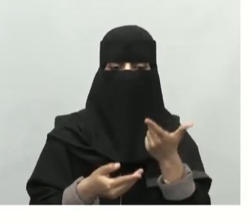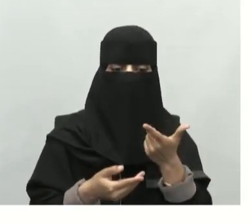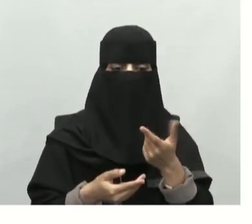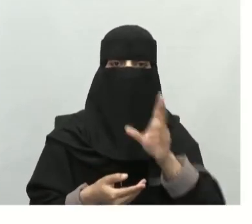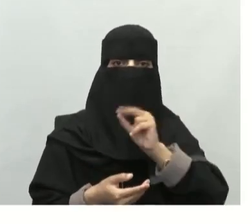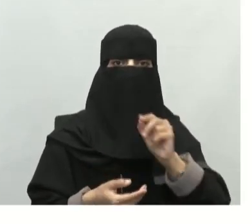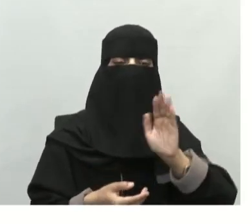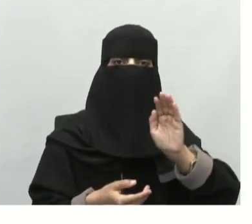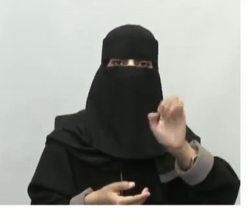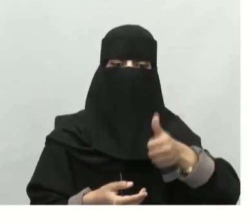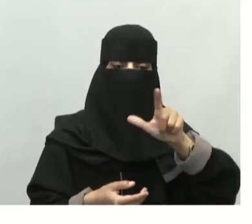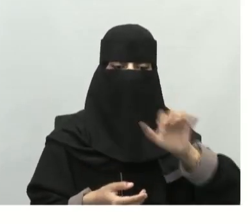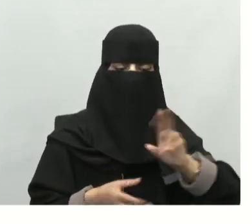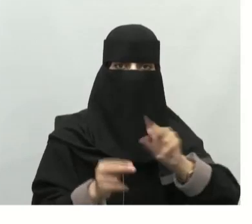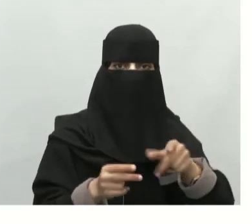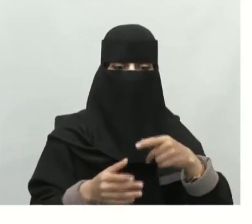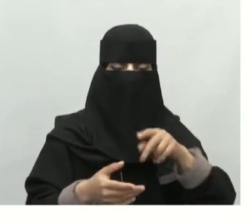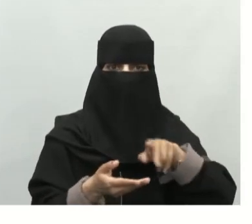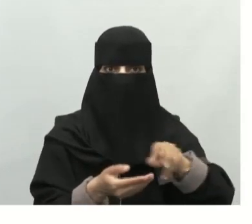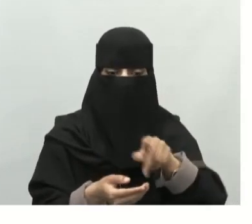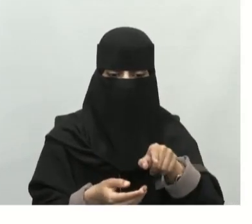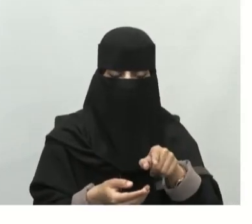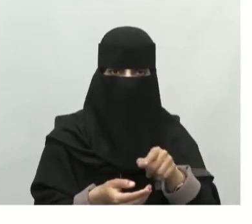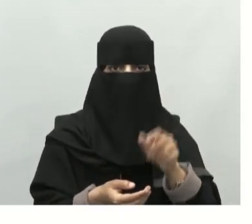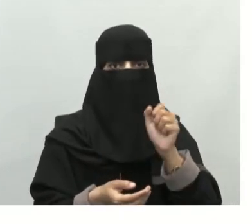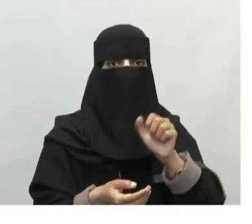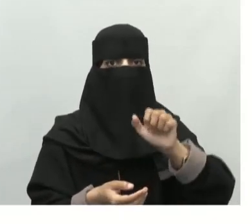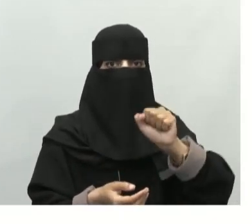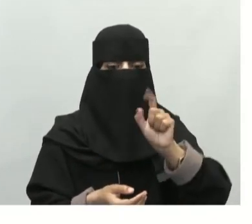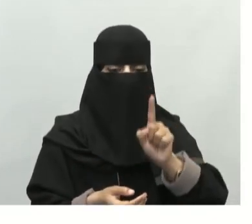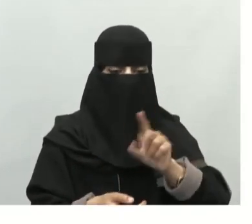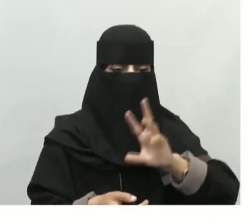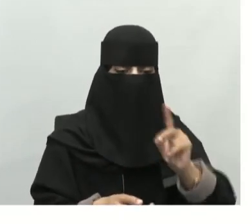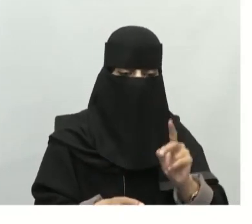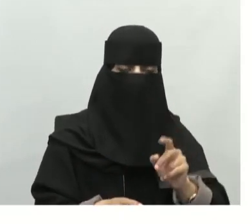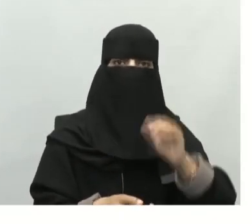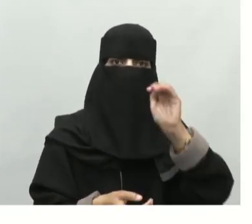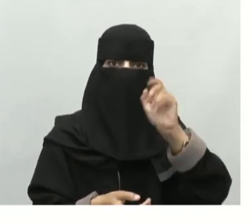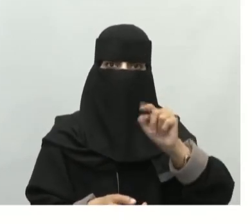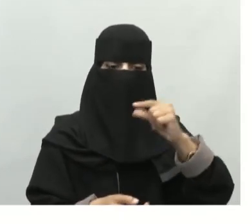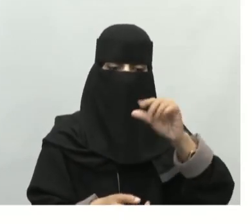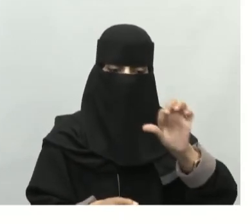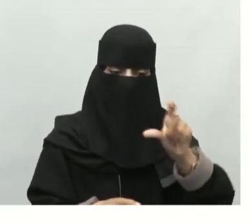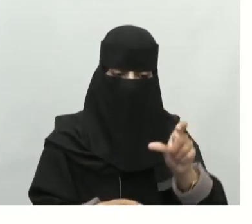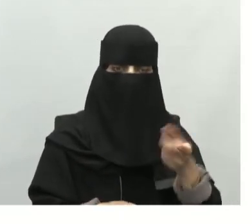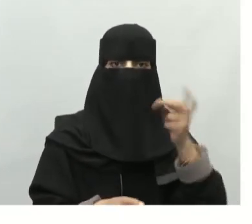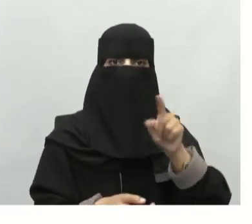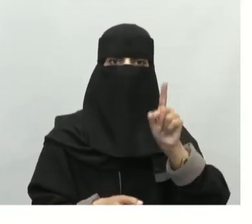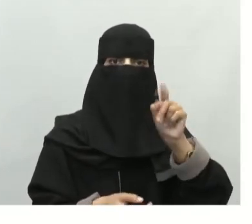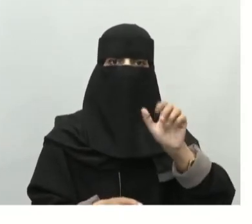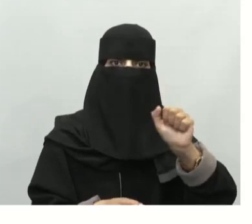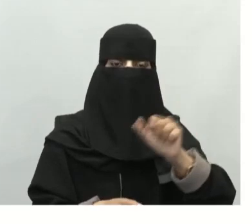والسحالي كما تضم السحالي كلا من الضب والحر دون والبرص وكيف تتغذى